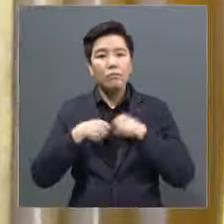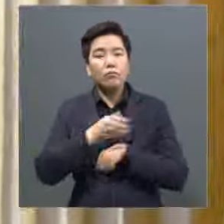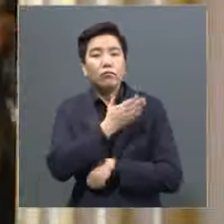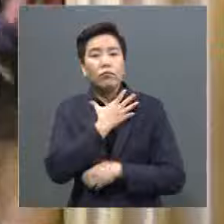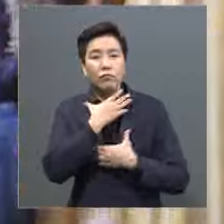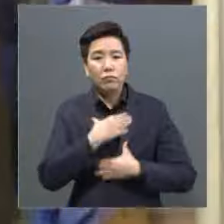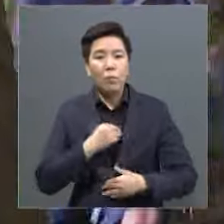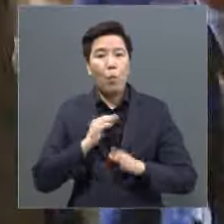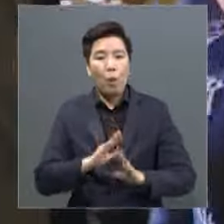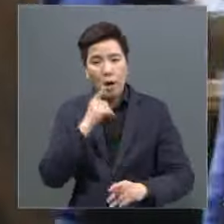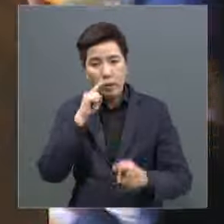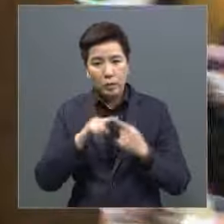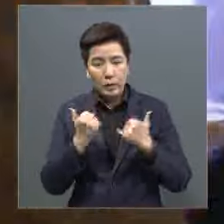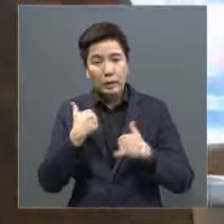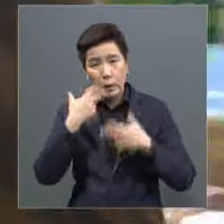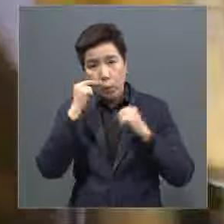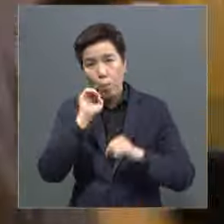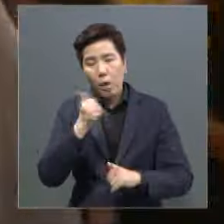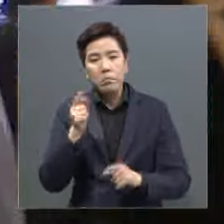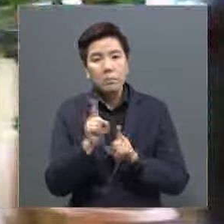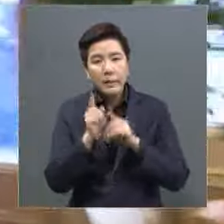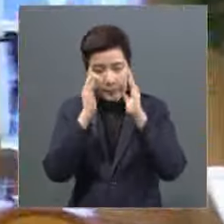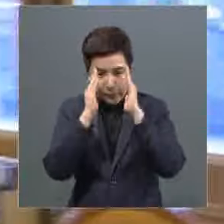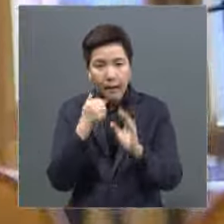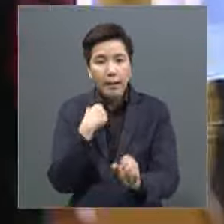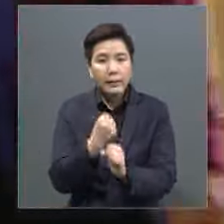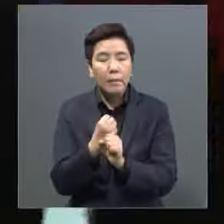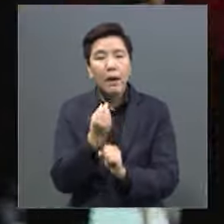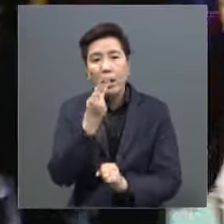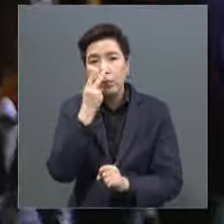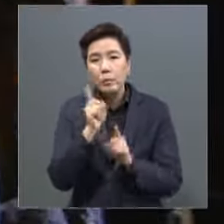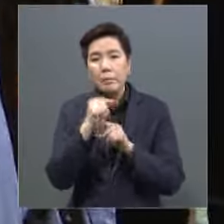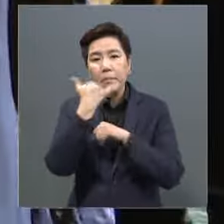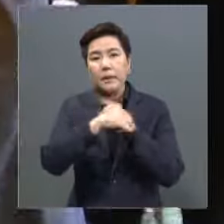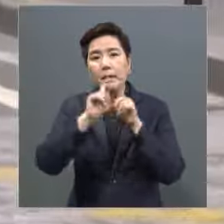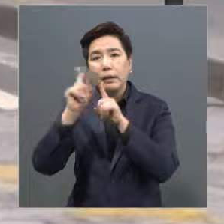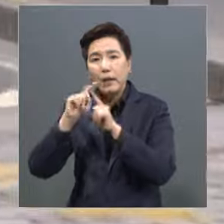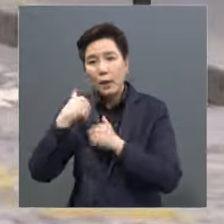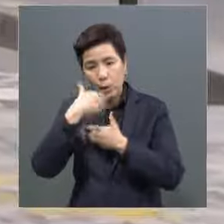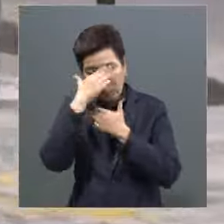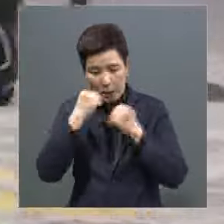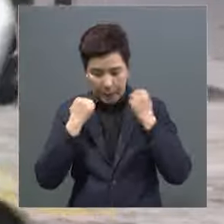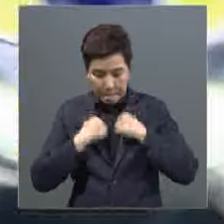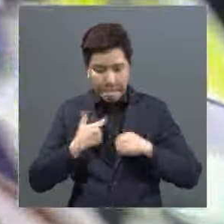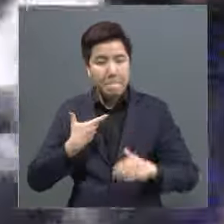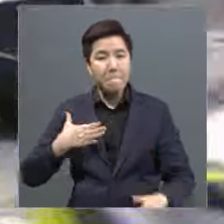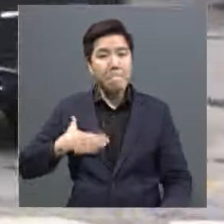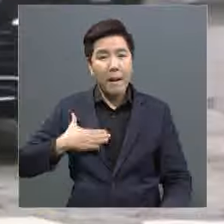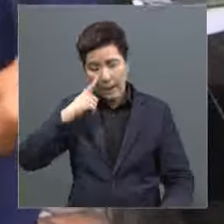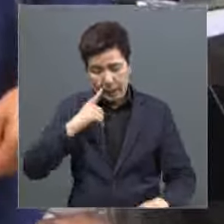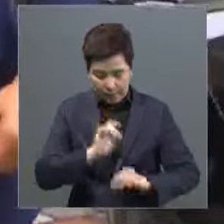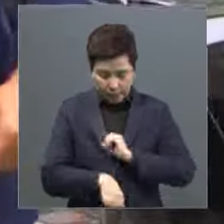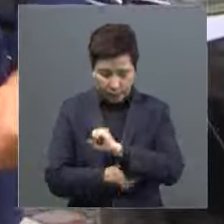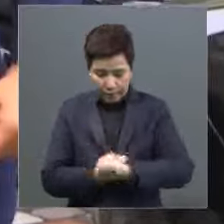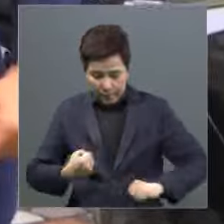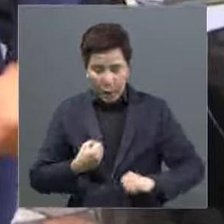เห็นอยู่ในภาพเนี่ยนะคะซึ่งท่านนายกก็บอกว่าเป็นความตั้งใจค่ะแล้วก็หวังให้ต่างชาติจะหันมาสนใจใช้ผ้าเข่าหมาไทย